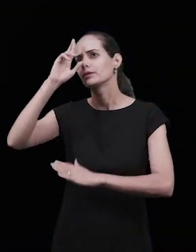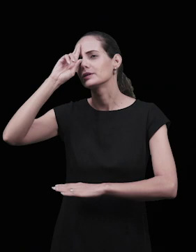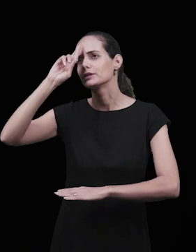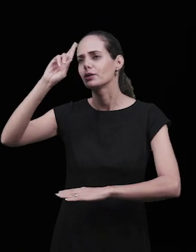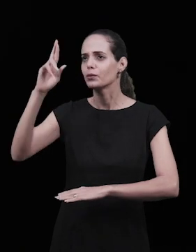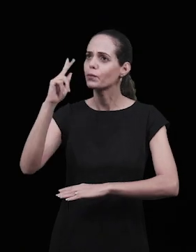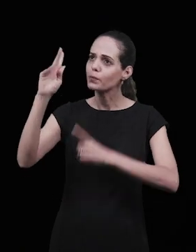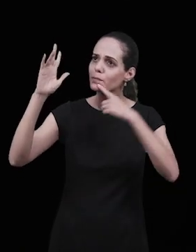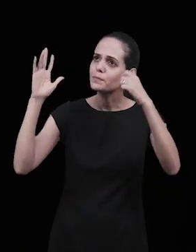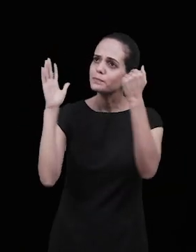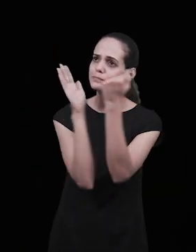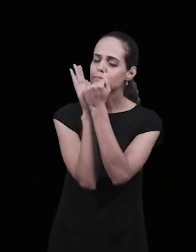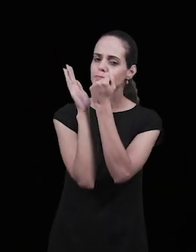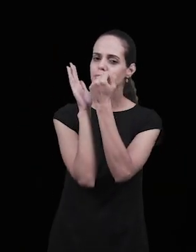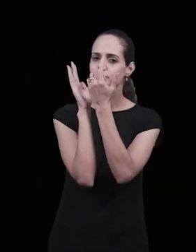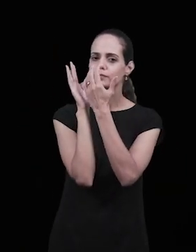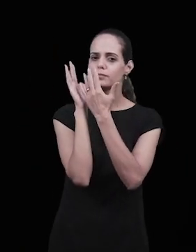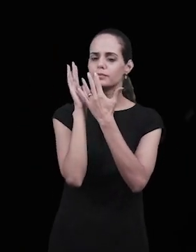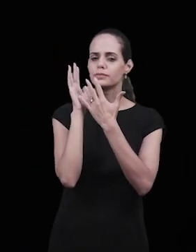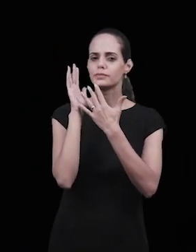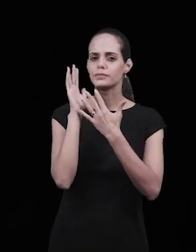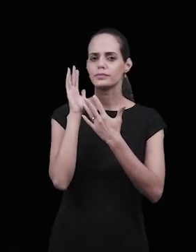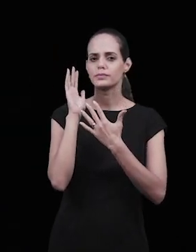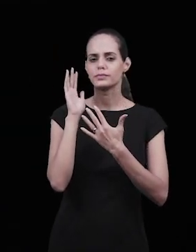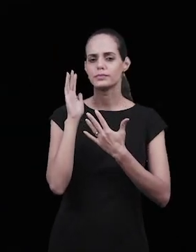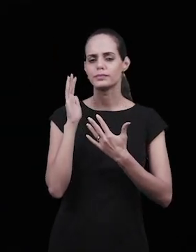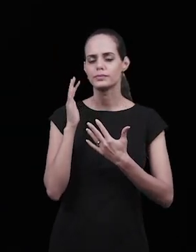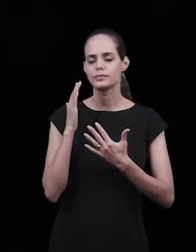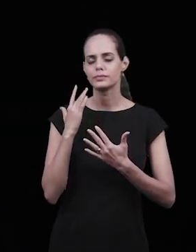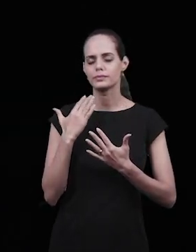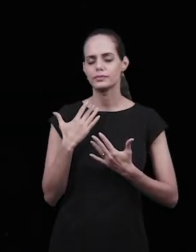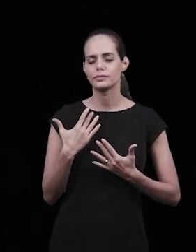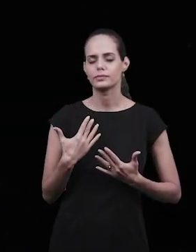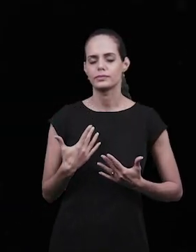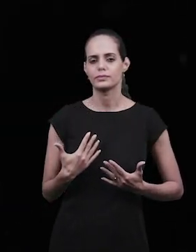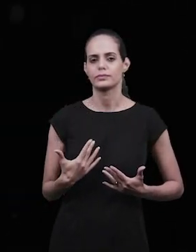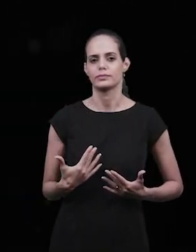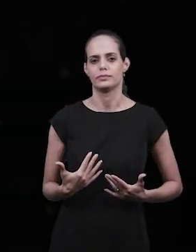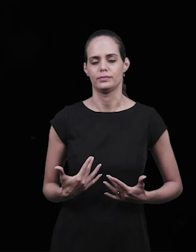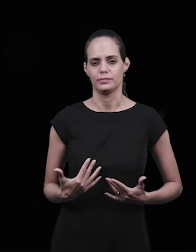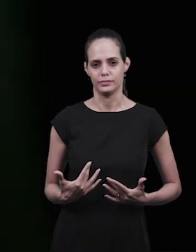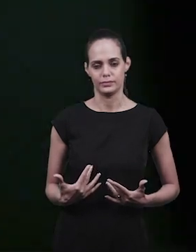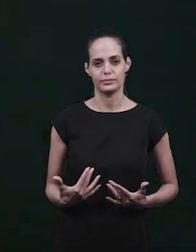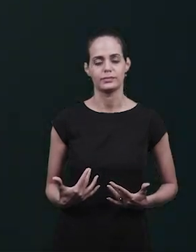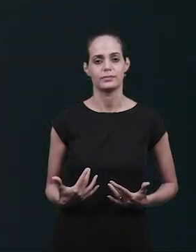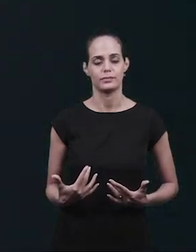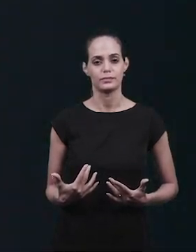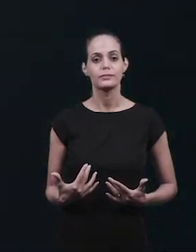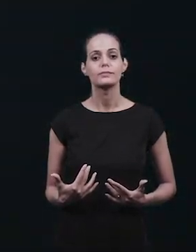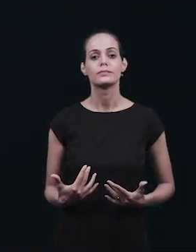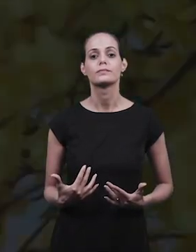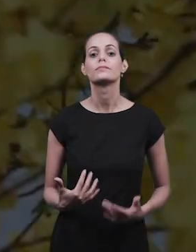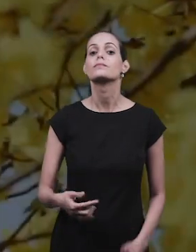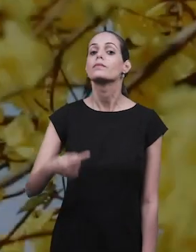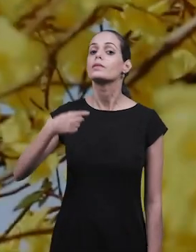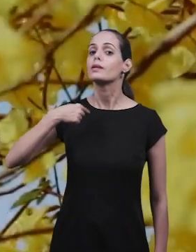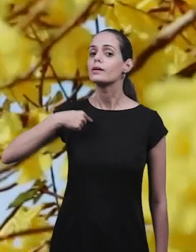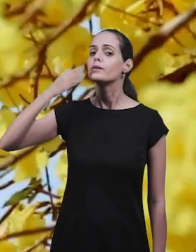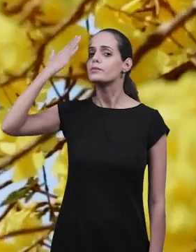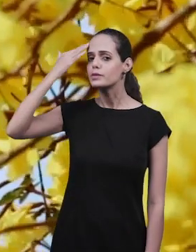Derrama do teu sangue sobre mim, ó Senhor.